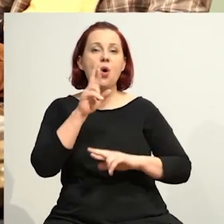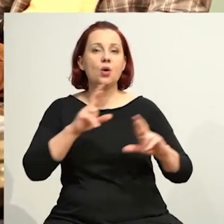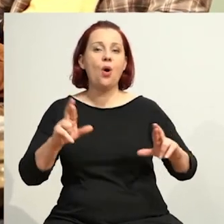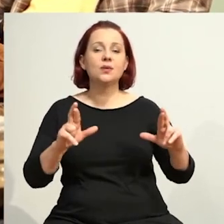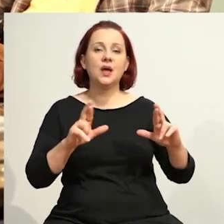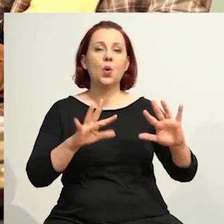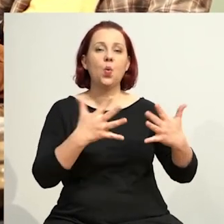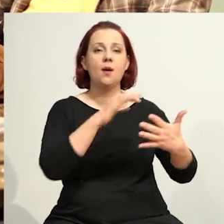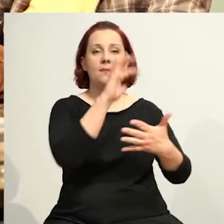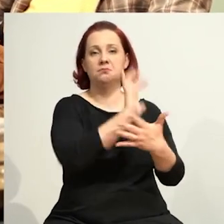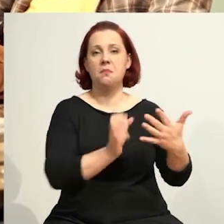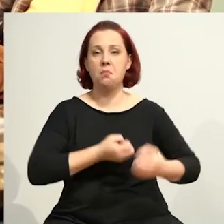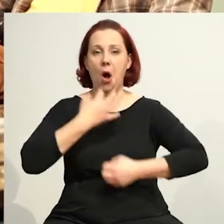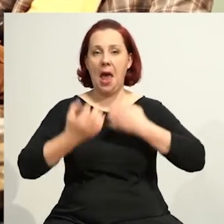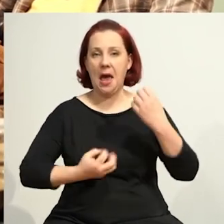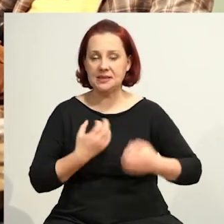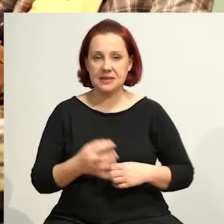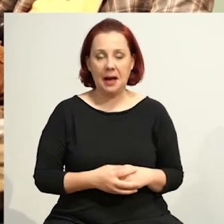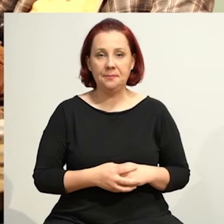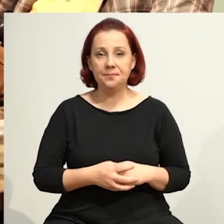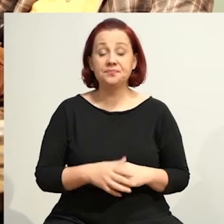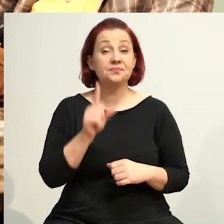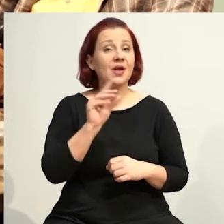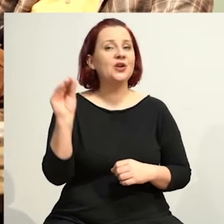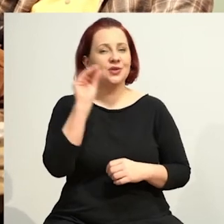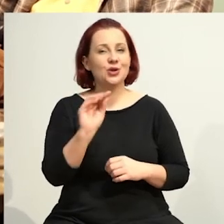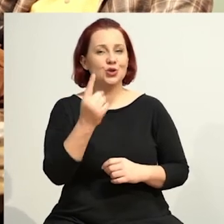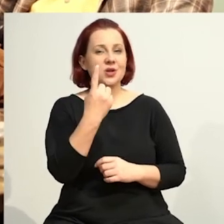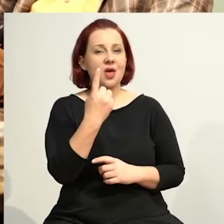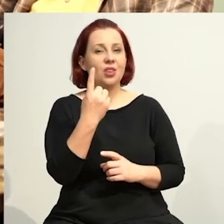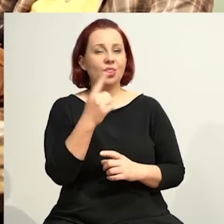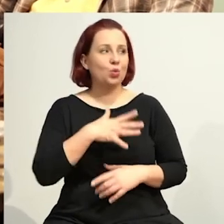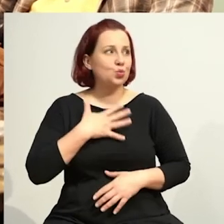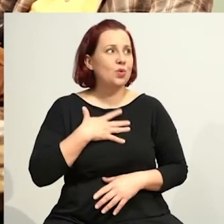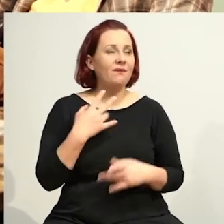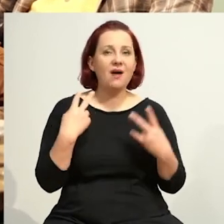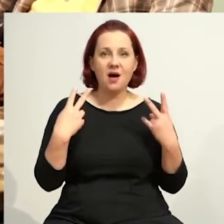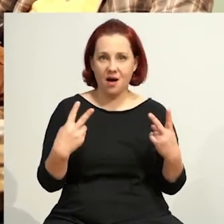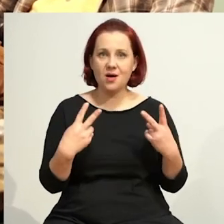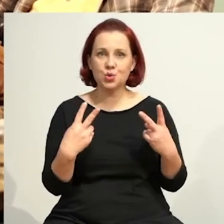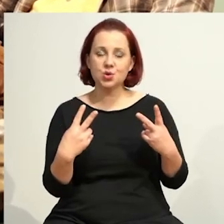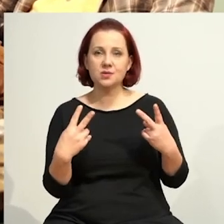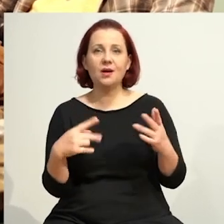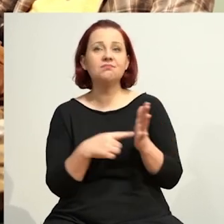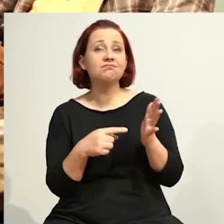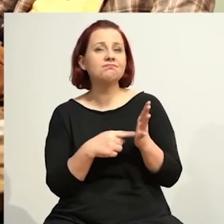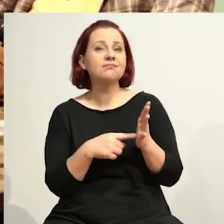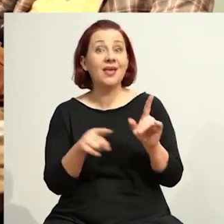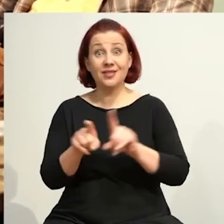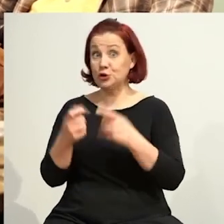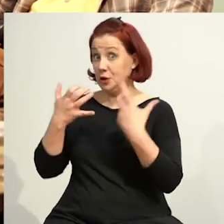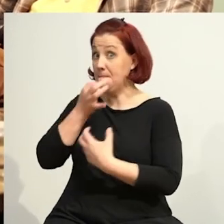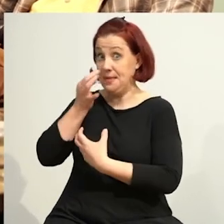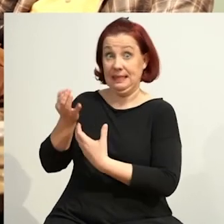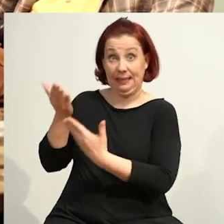prozy poetyckiej. I jeszcze jedno wydaje mi się ważne i o to też bym Norwida chciał